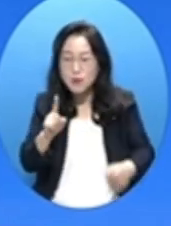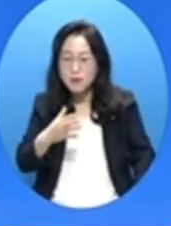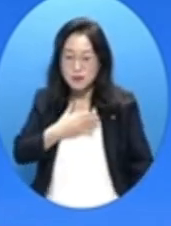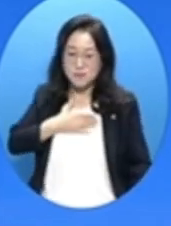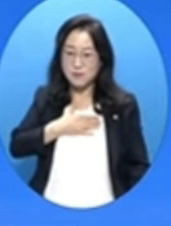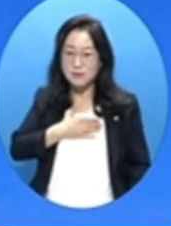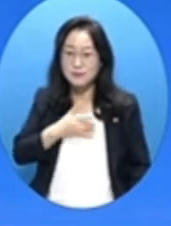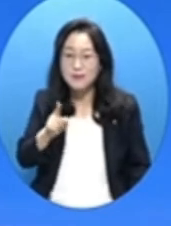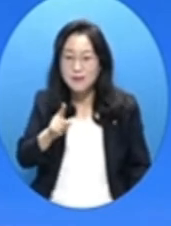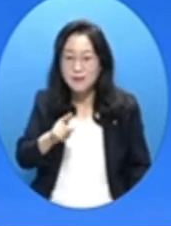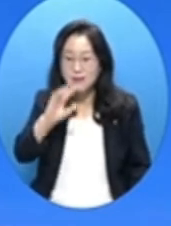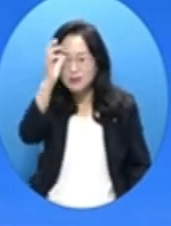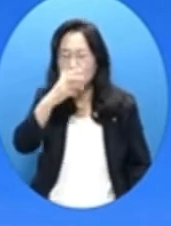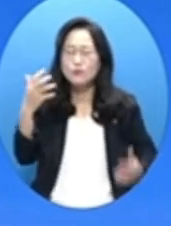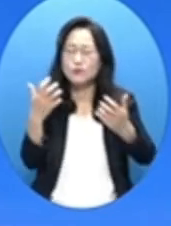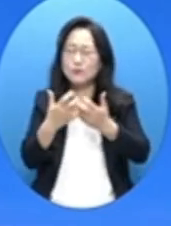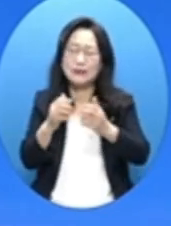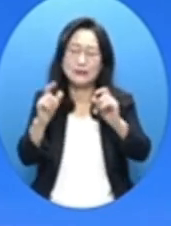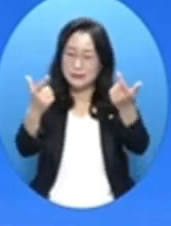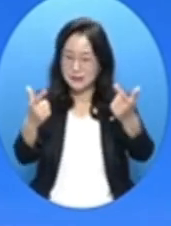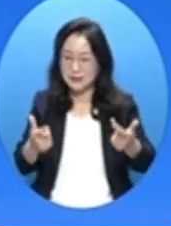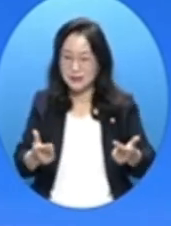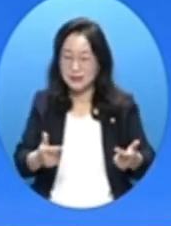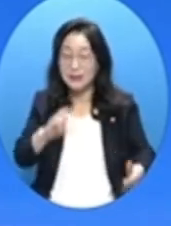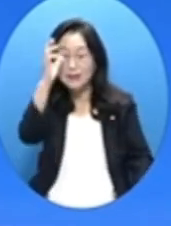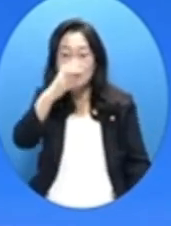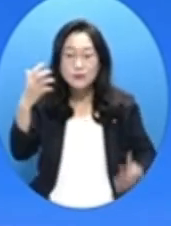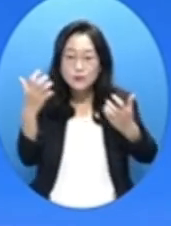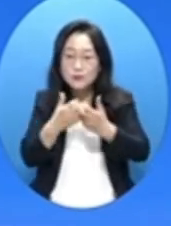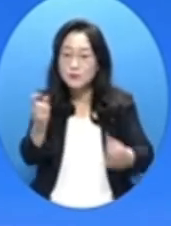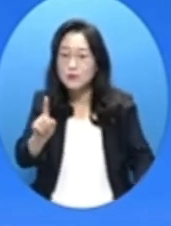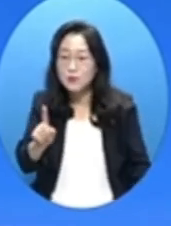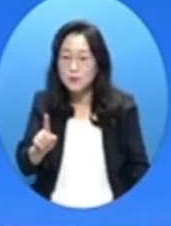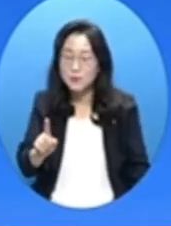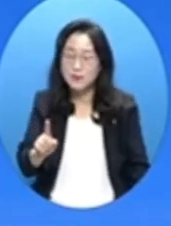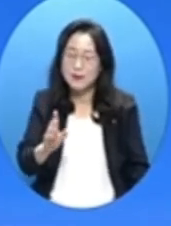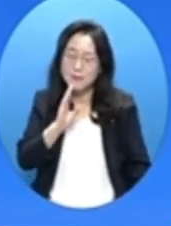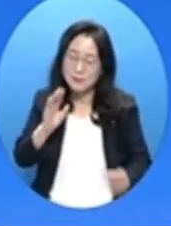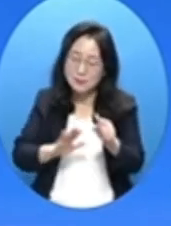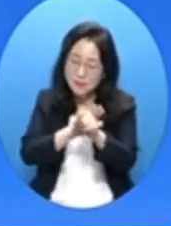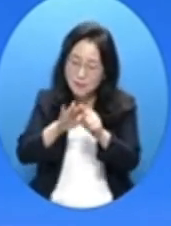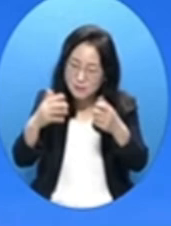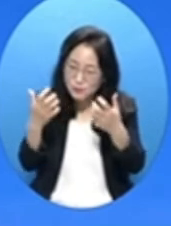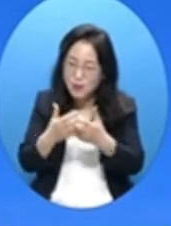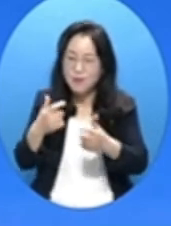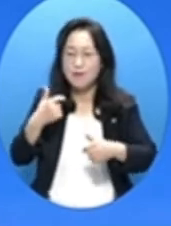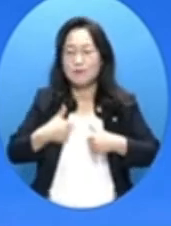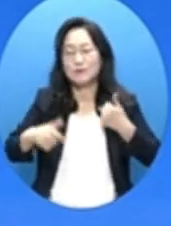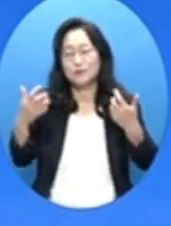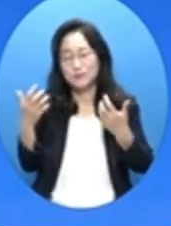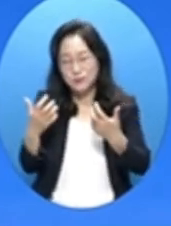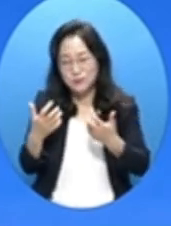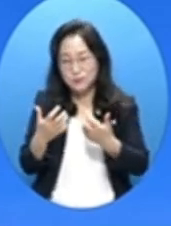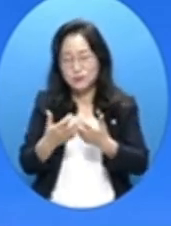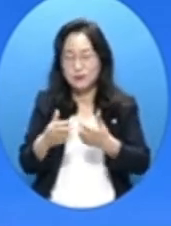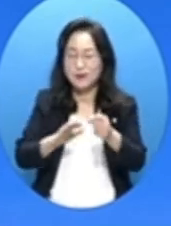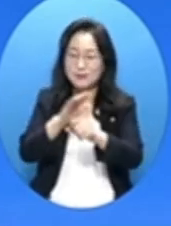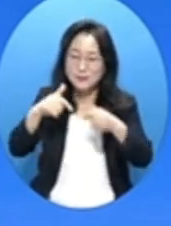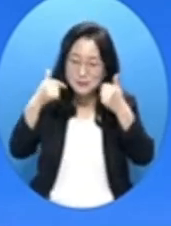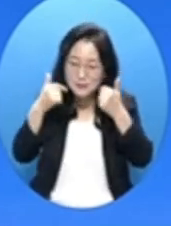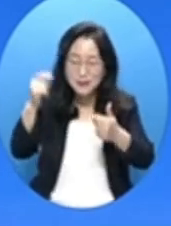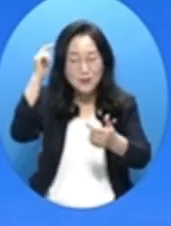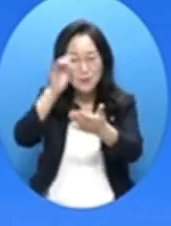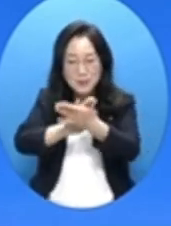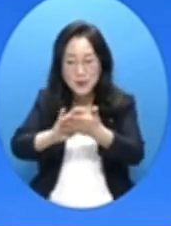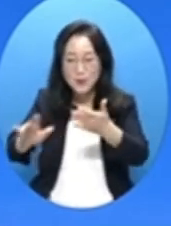충만이 아닙니다. 진정한 성령 충만은 그 삶 가운데 사랑이 충만하고 기쁨이 충만하고 사랑과 희락과